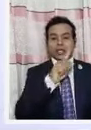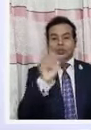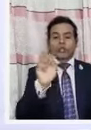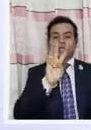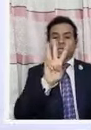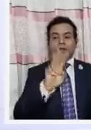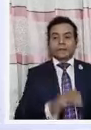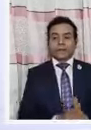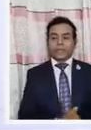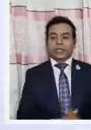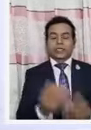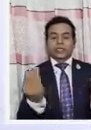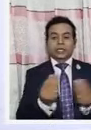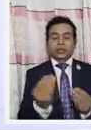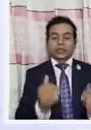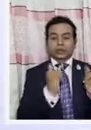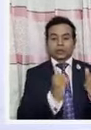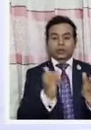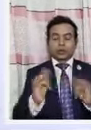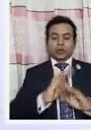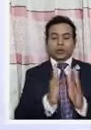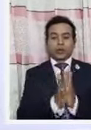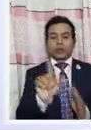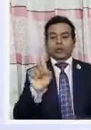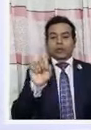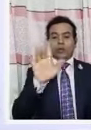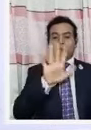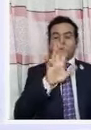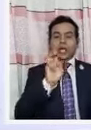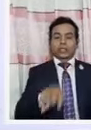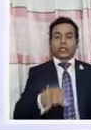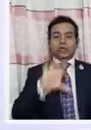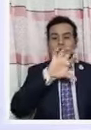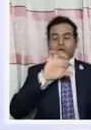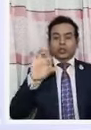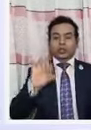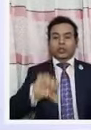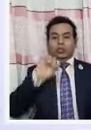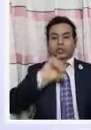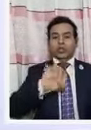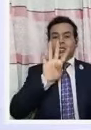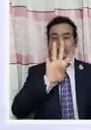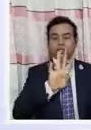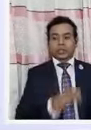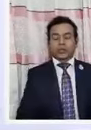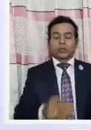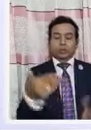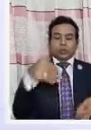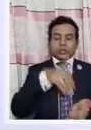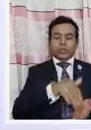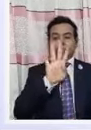জন, শয্যা খালি আছে 103টি। সারা দেশে সাধারণ শয্যা